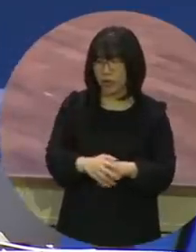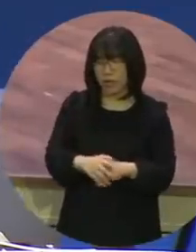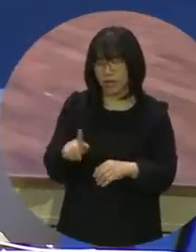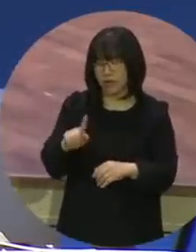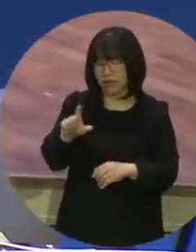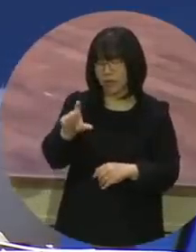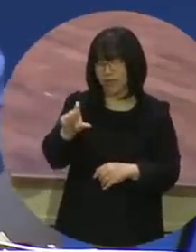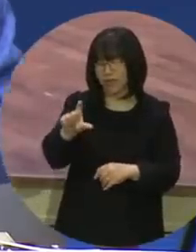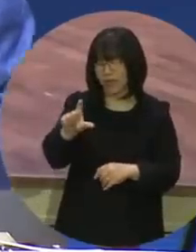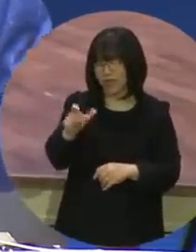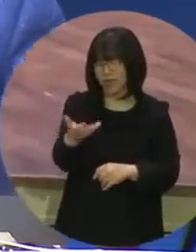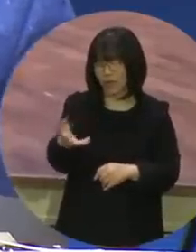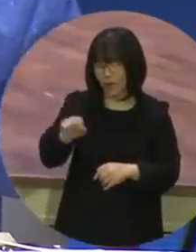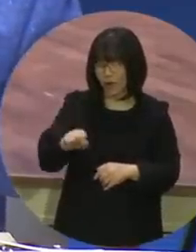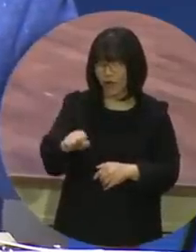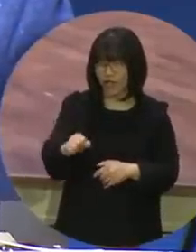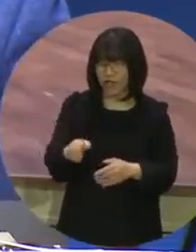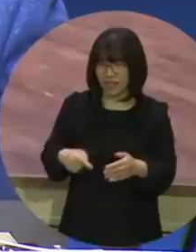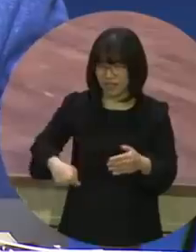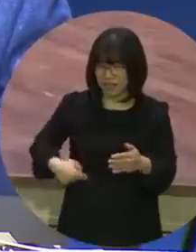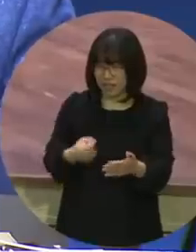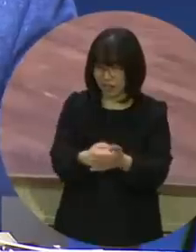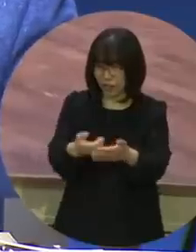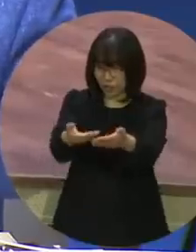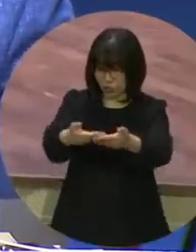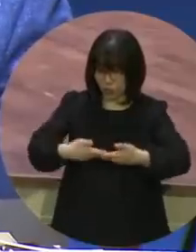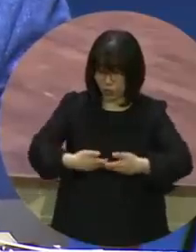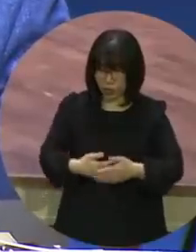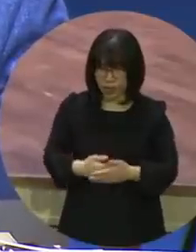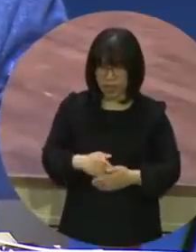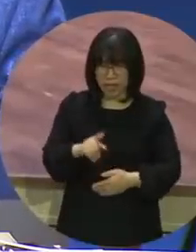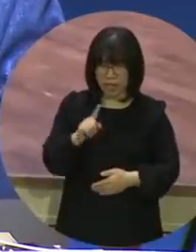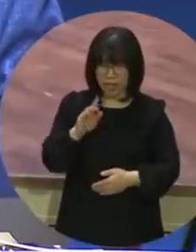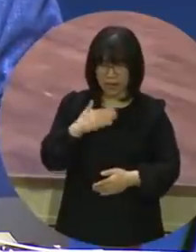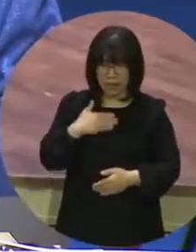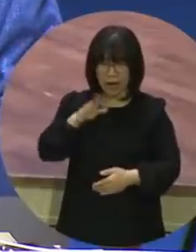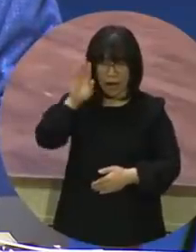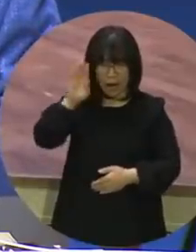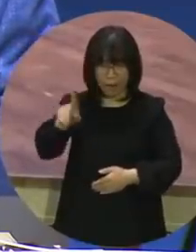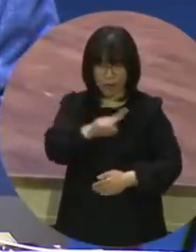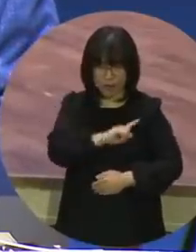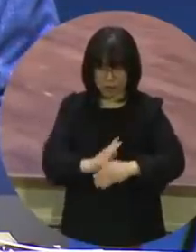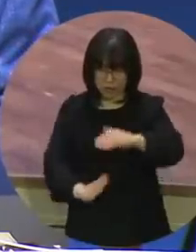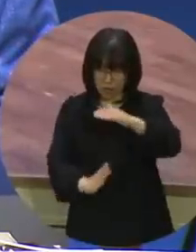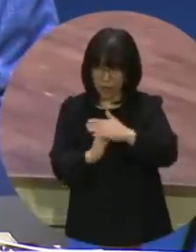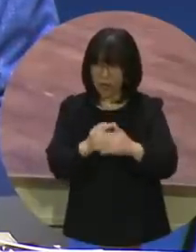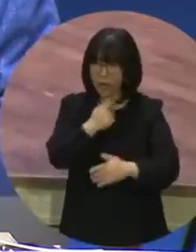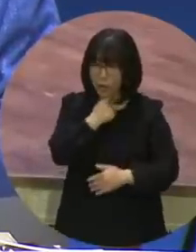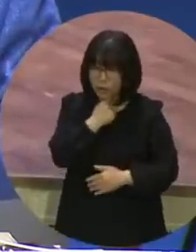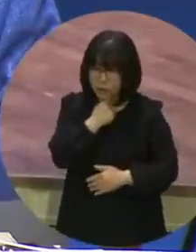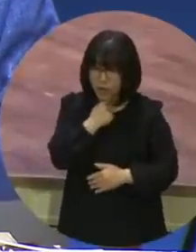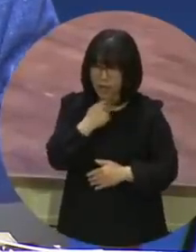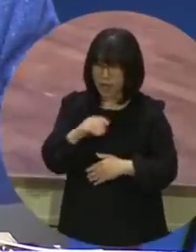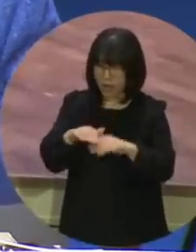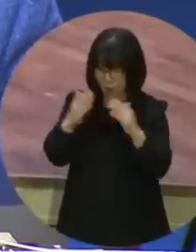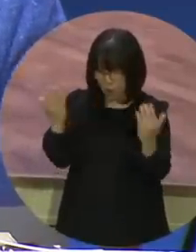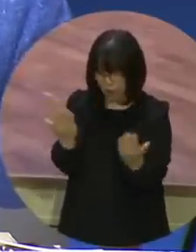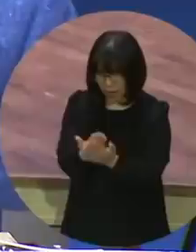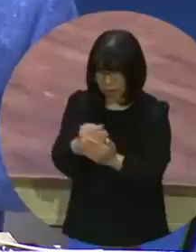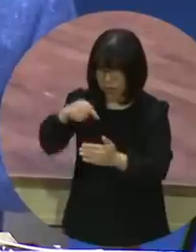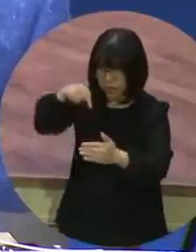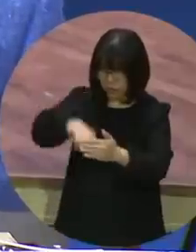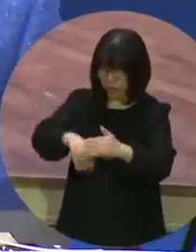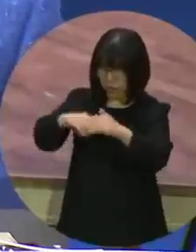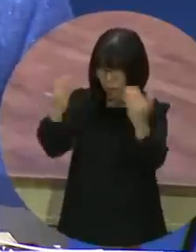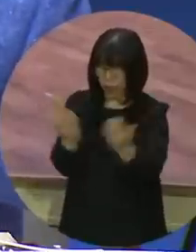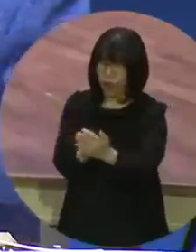기도하시기 바랍니다. 서밋 타임입니다. 내가 서밋 타임 데이트. 내가 정말 올린 올라 할 수 있는